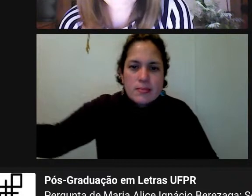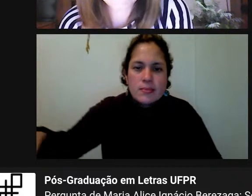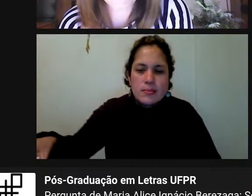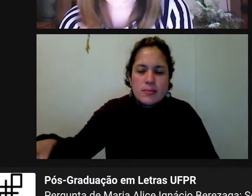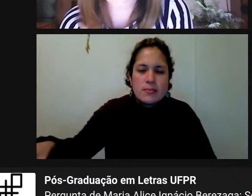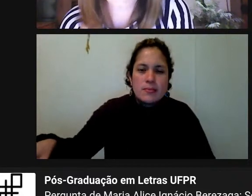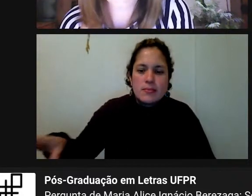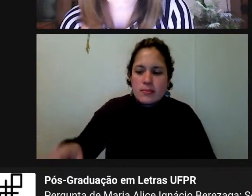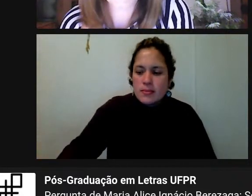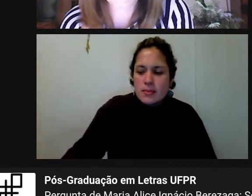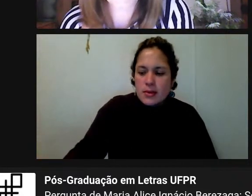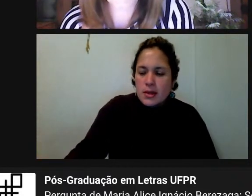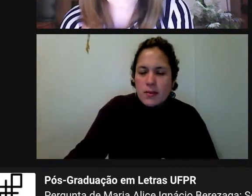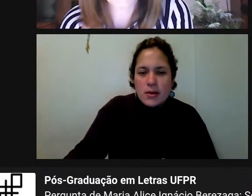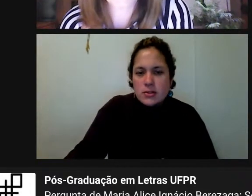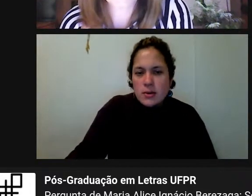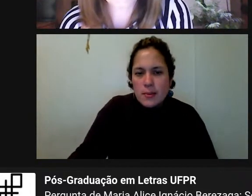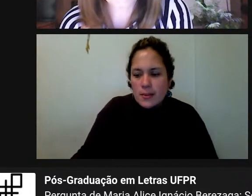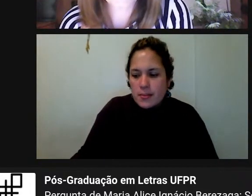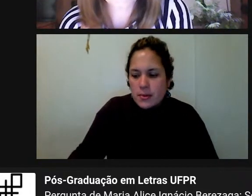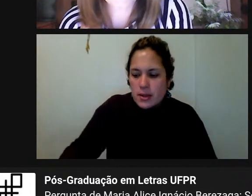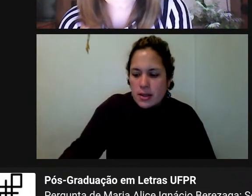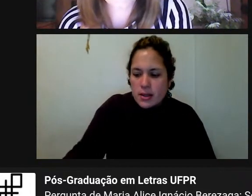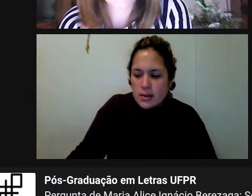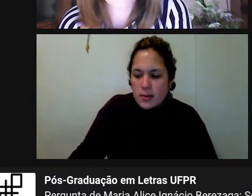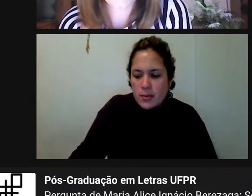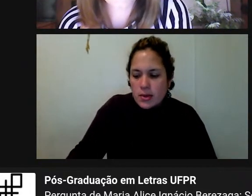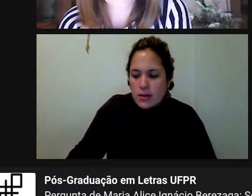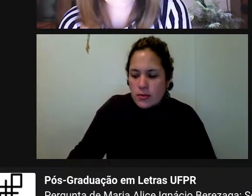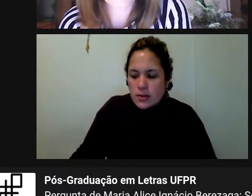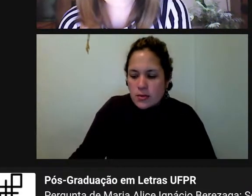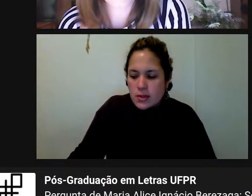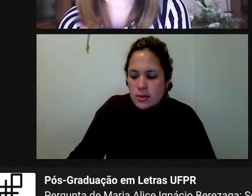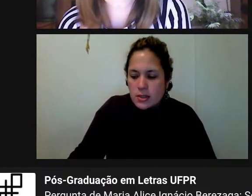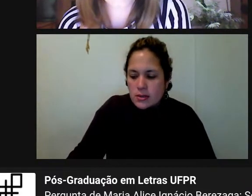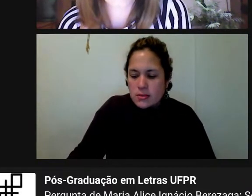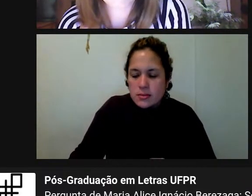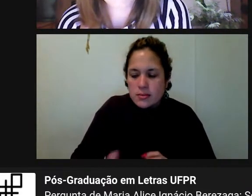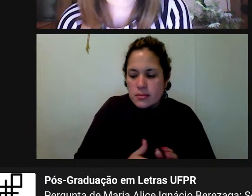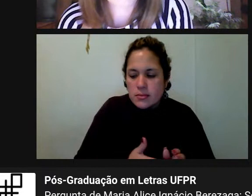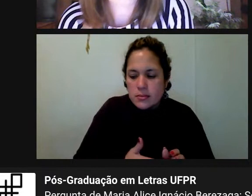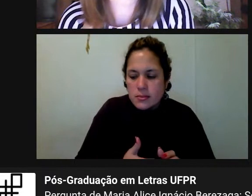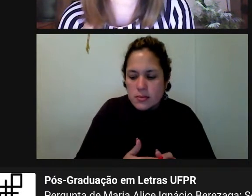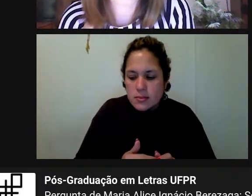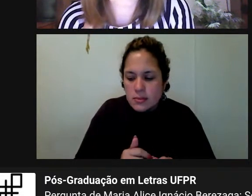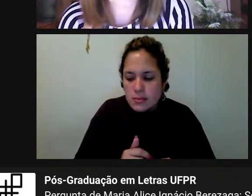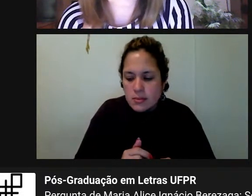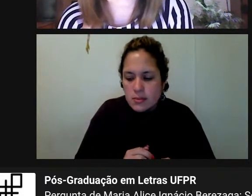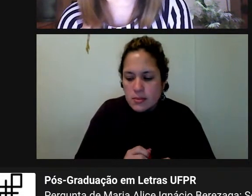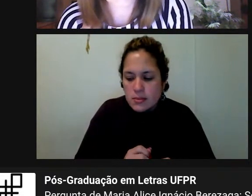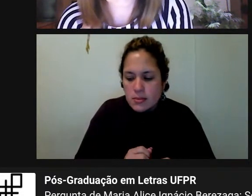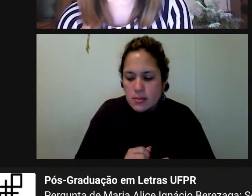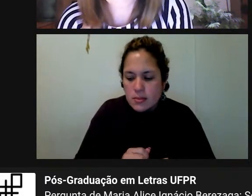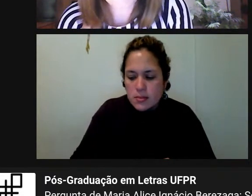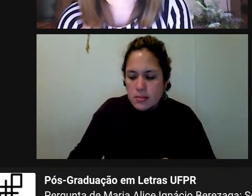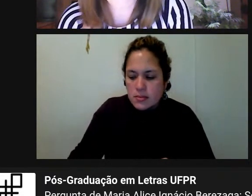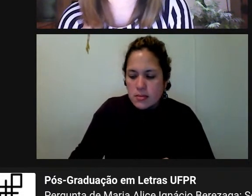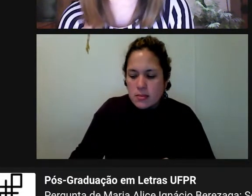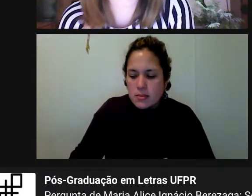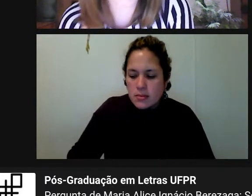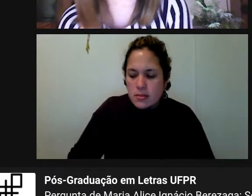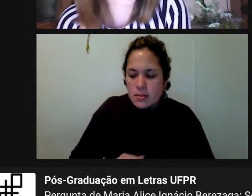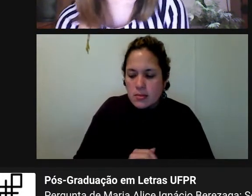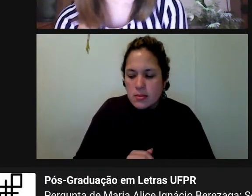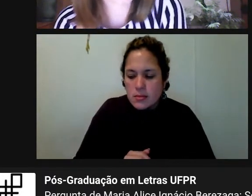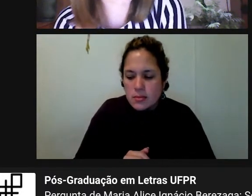pisownie tego samego nazwiska, czy to nazwisko coś oznaczasz konkretnego? Nie wiem. Mogę po